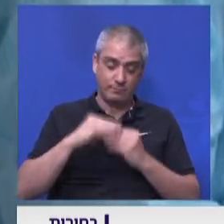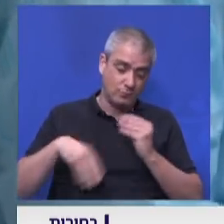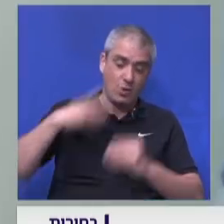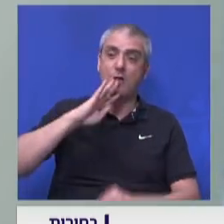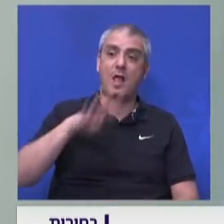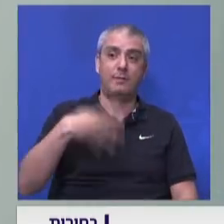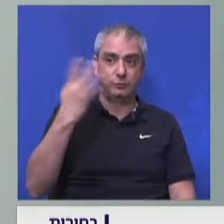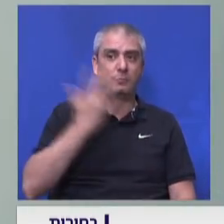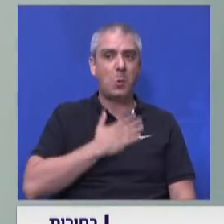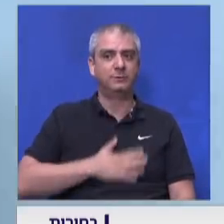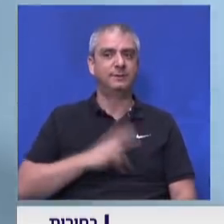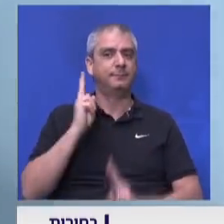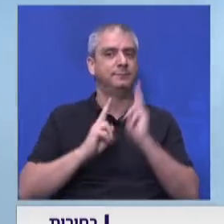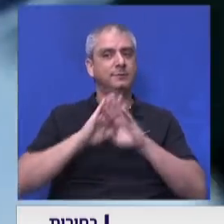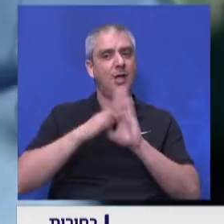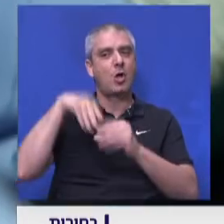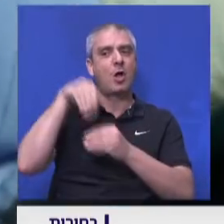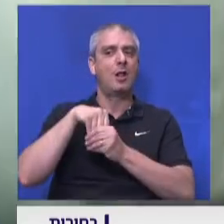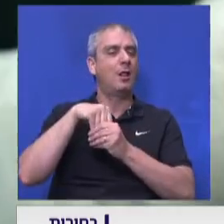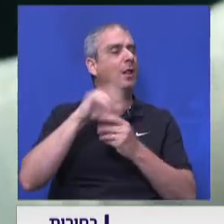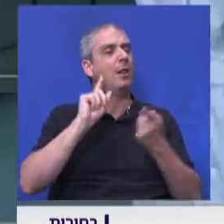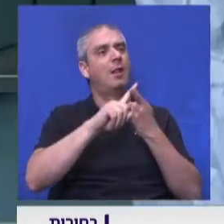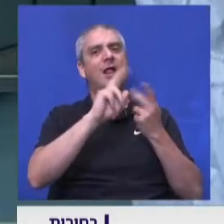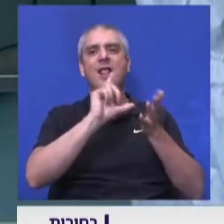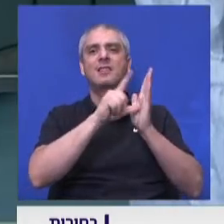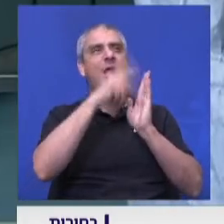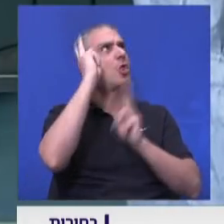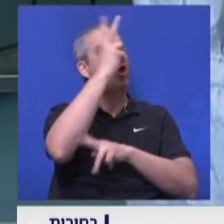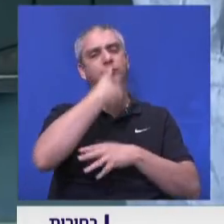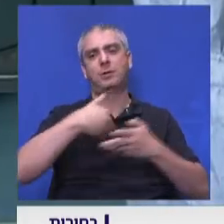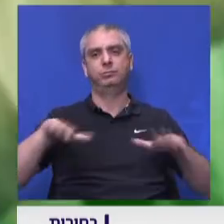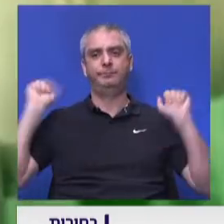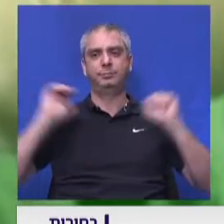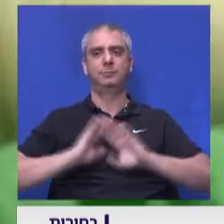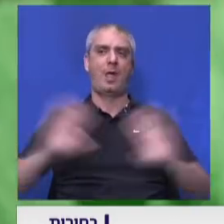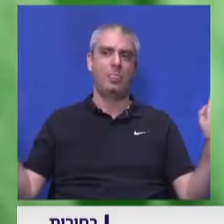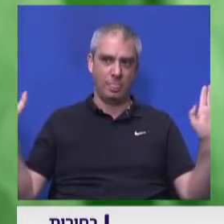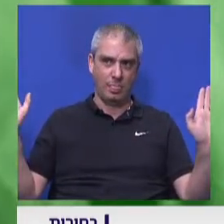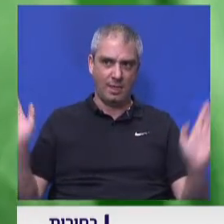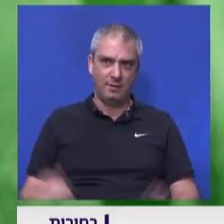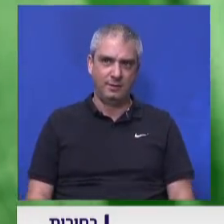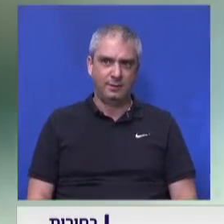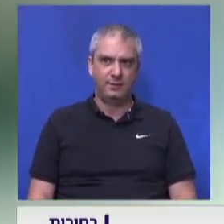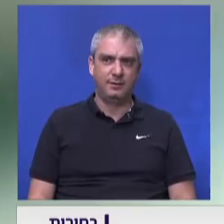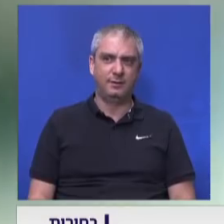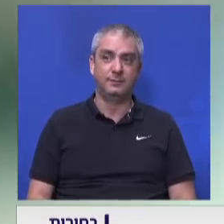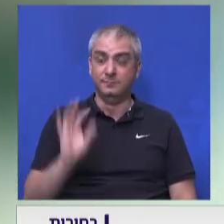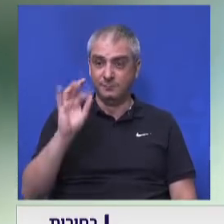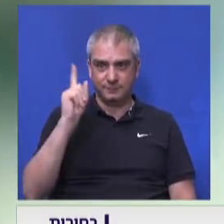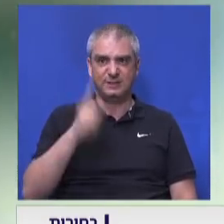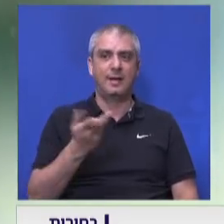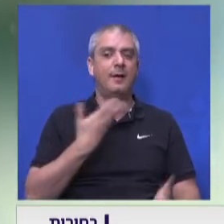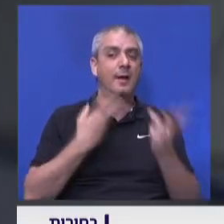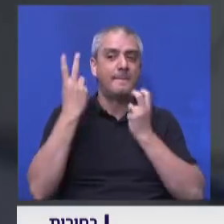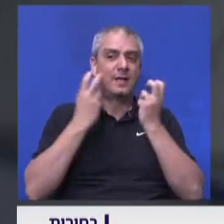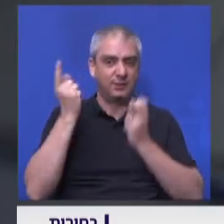לייצר הכל אצלם ולוותר על תלות טכנולוגית כלשהי במדינות המערב. לשם כך הם צריכים את כל המידע שהם רק